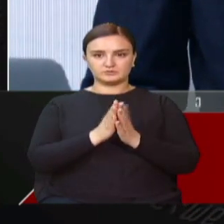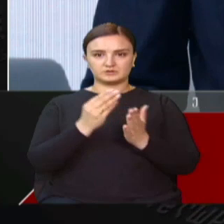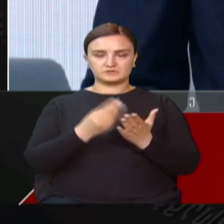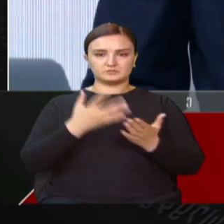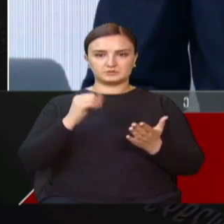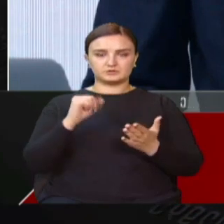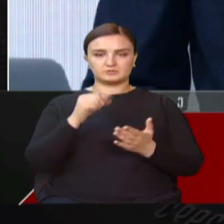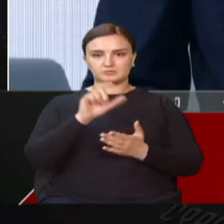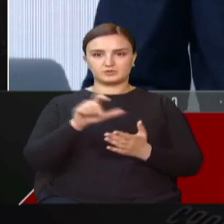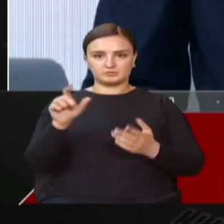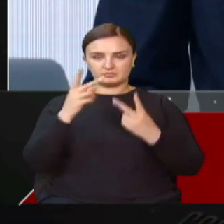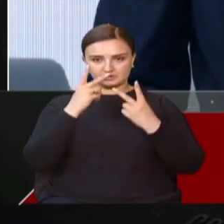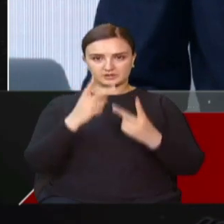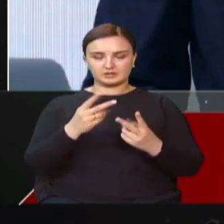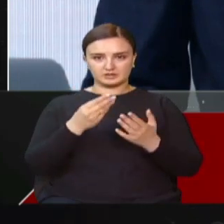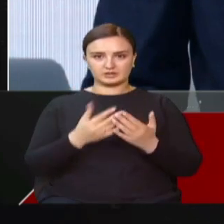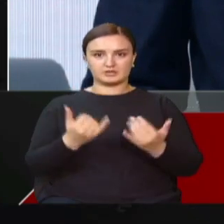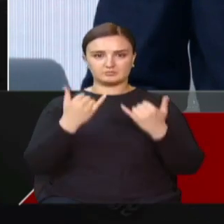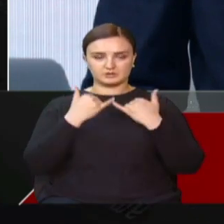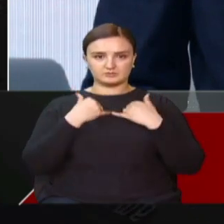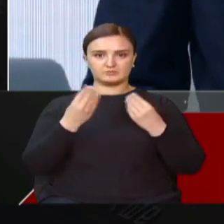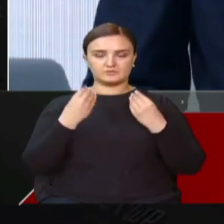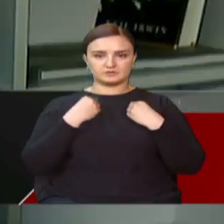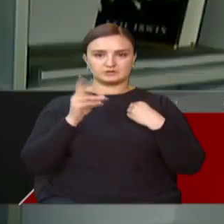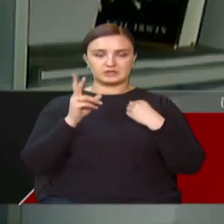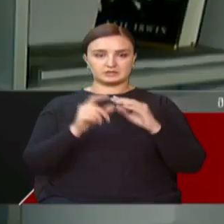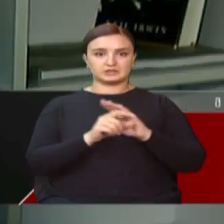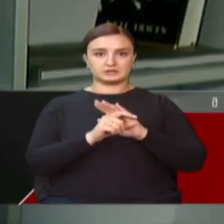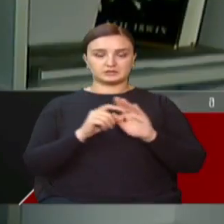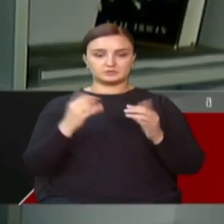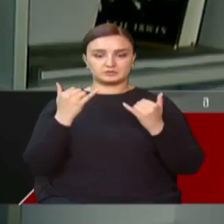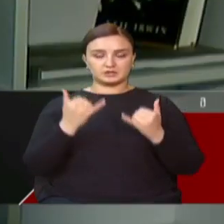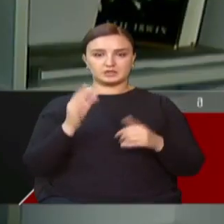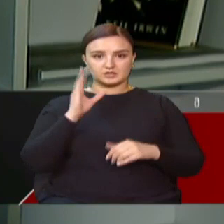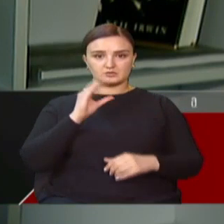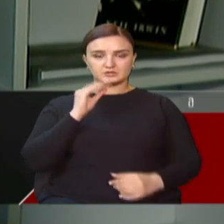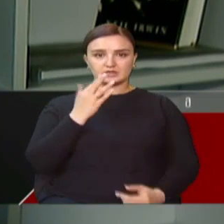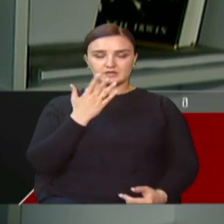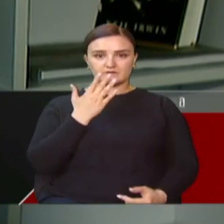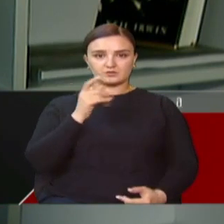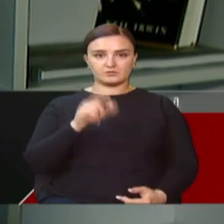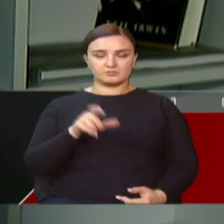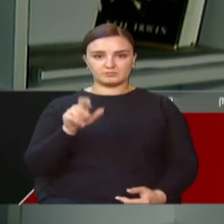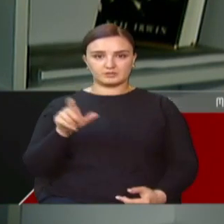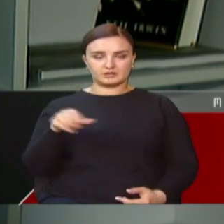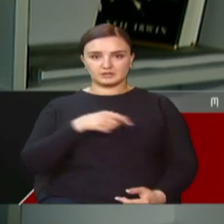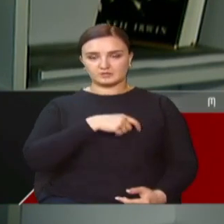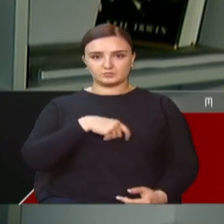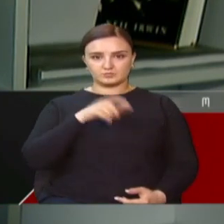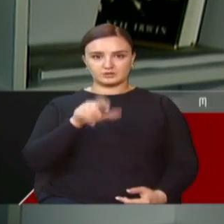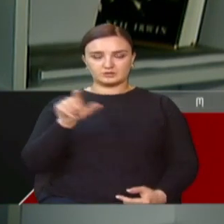ეს დაინახეთ, დააფასეთ და მოგვეცეთ კანდიდატის სტატუსს. Ახლა, როდესაც ხვდებით ევროპელ